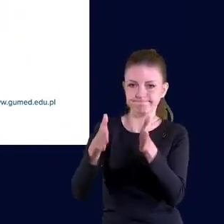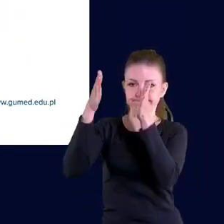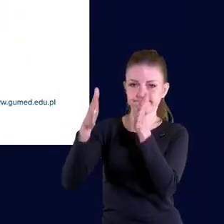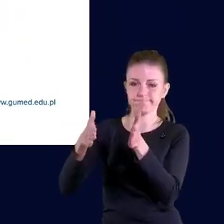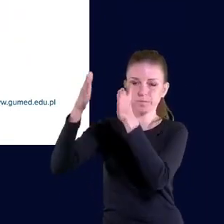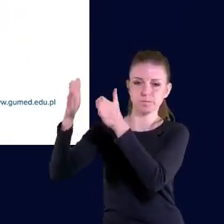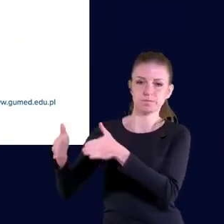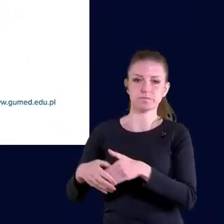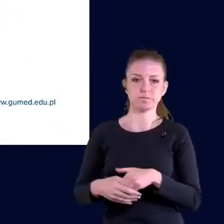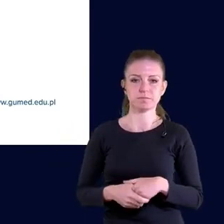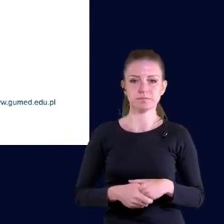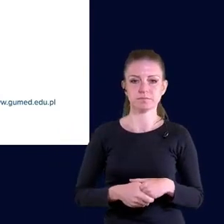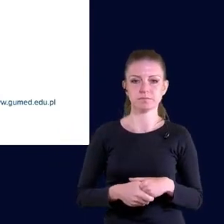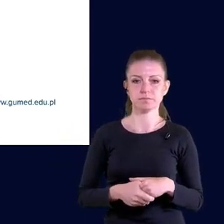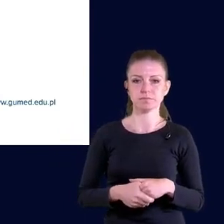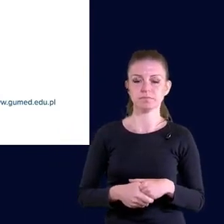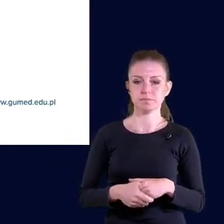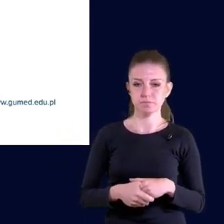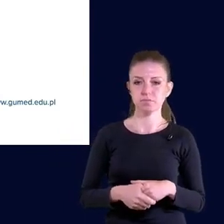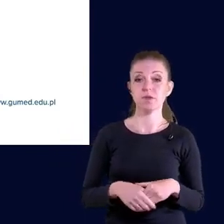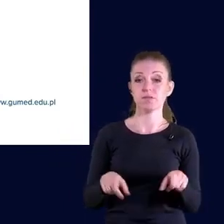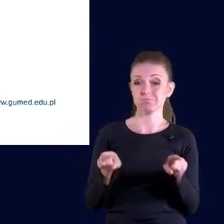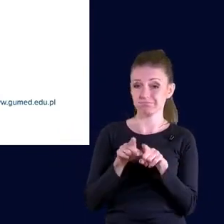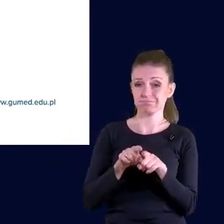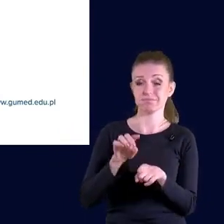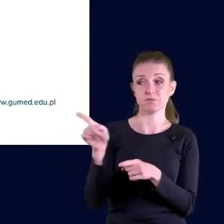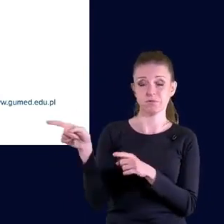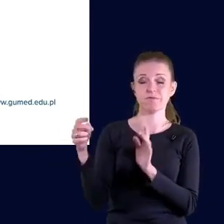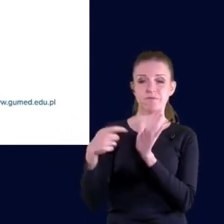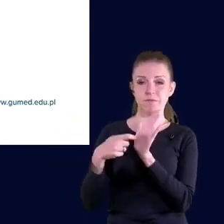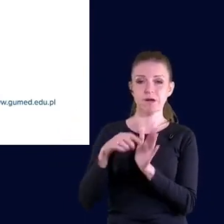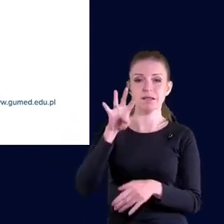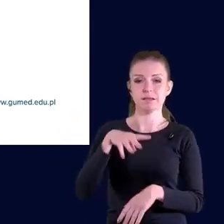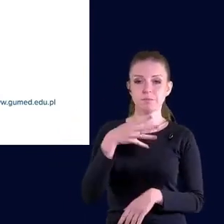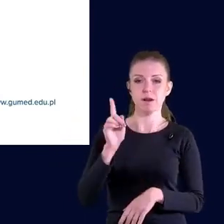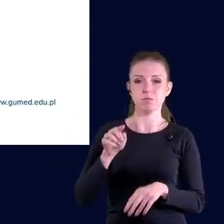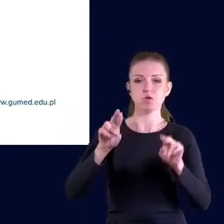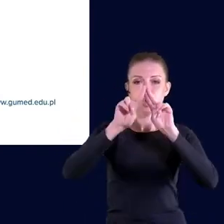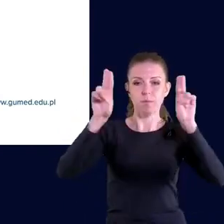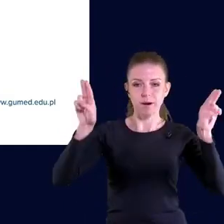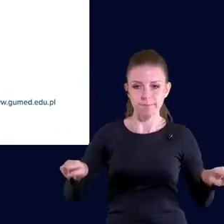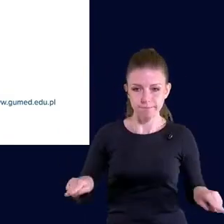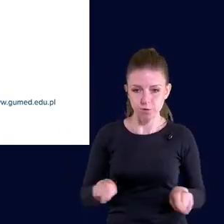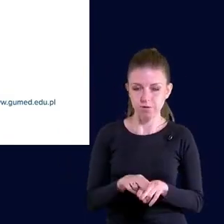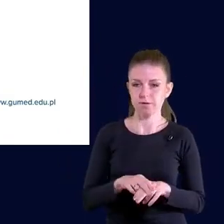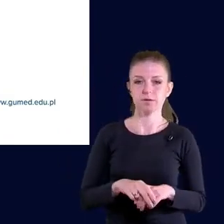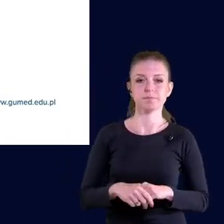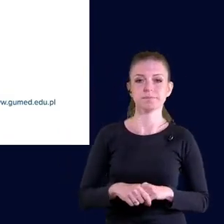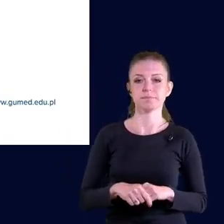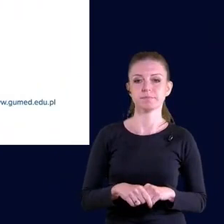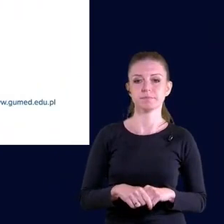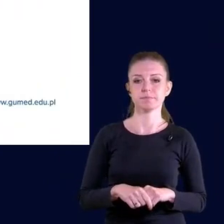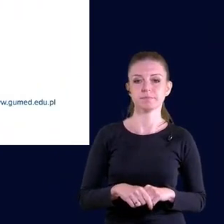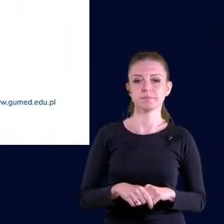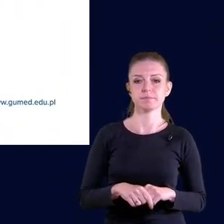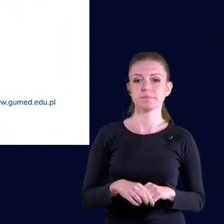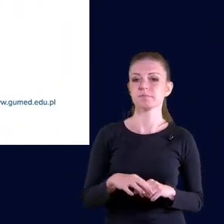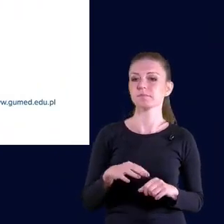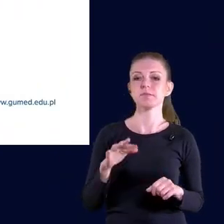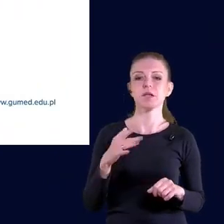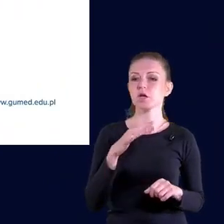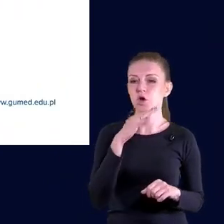dodatkowo komórki muszą posiadać kabaret muszą posiadać obramowanie z odpowiednim